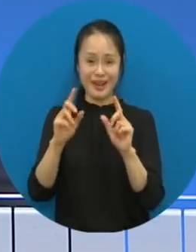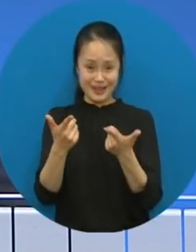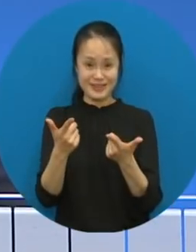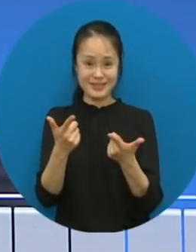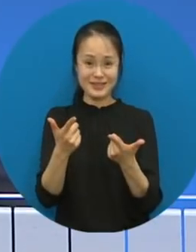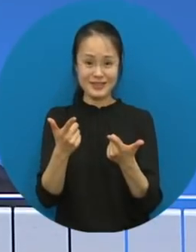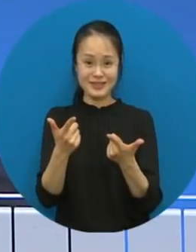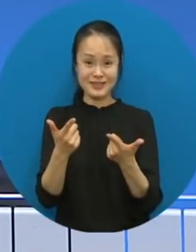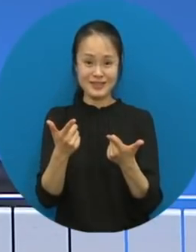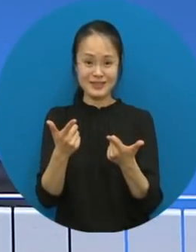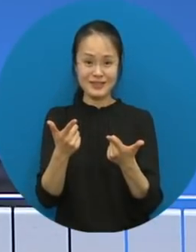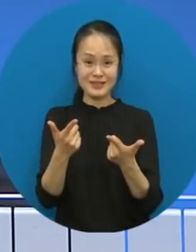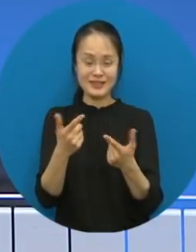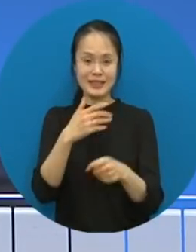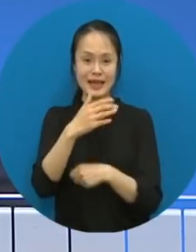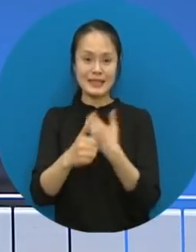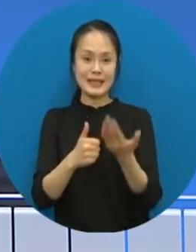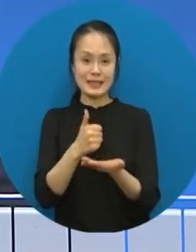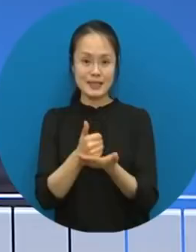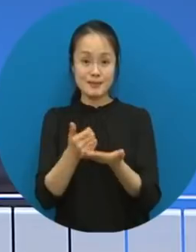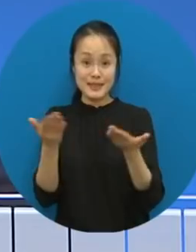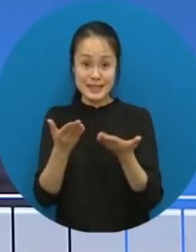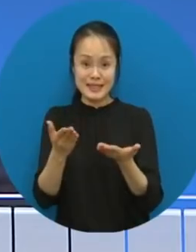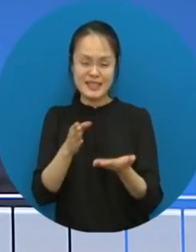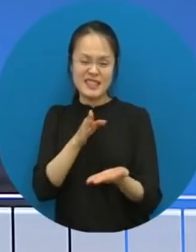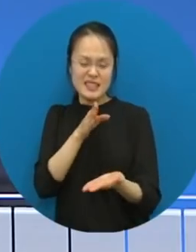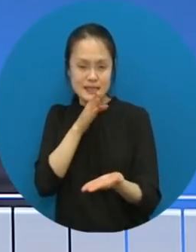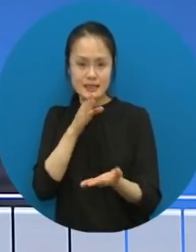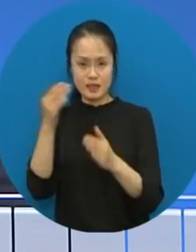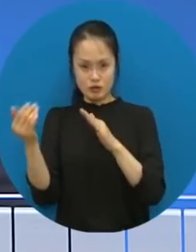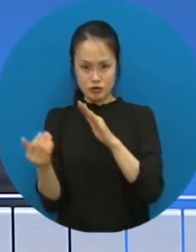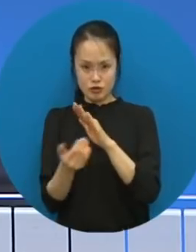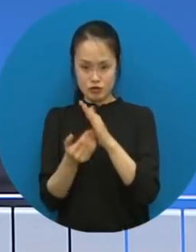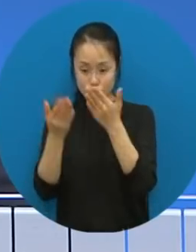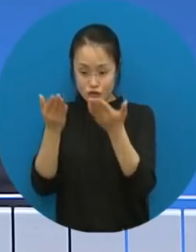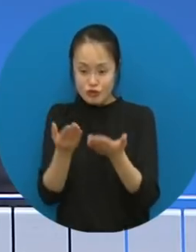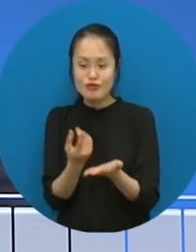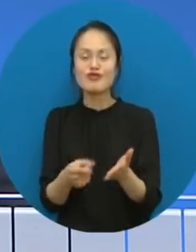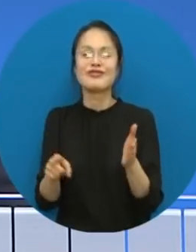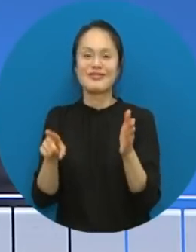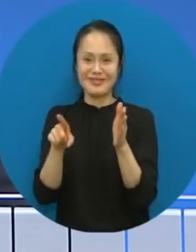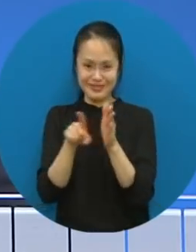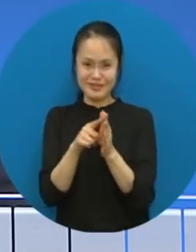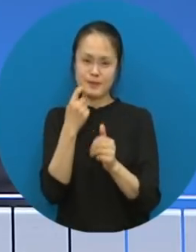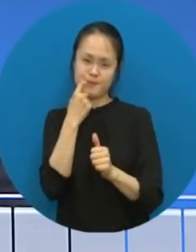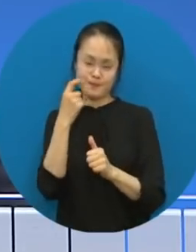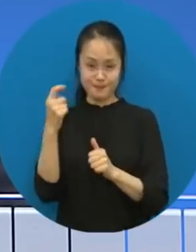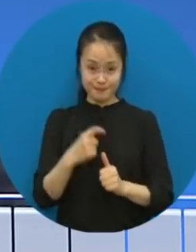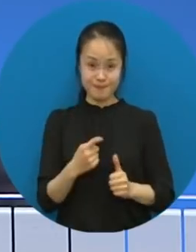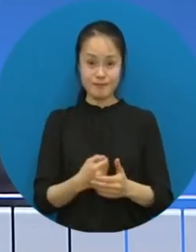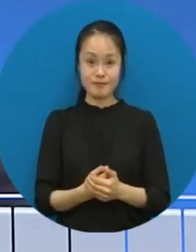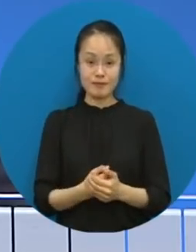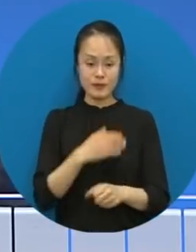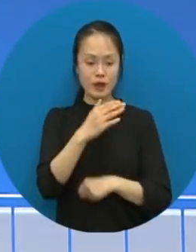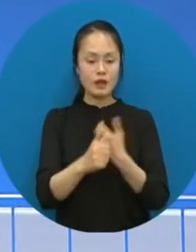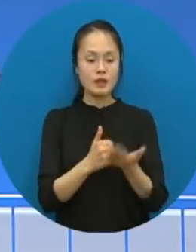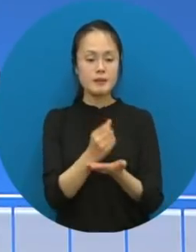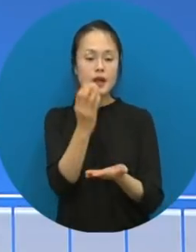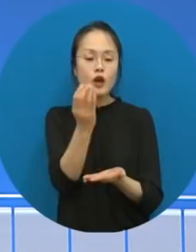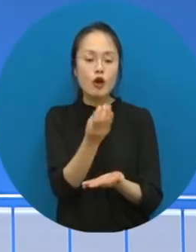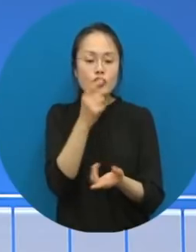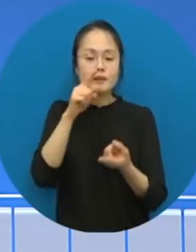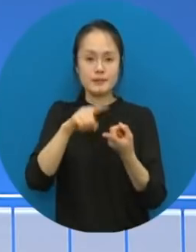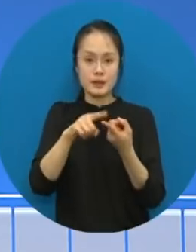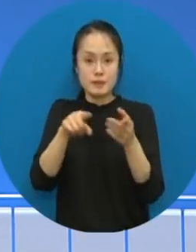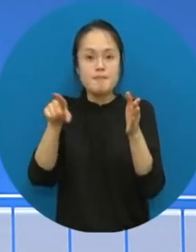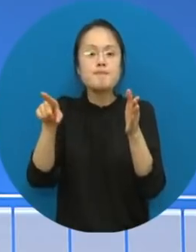실체. 실체가 되게 하려 하시는 겁니다. 그래서 하나님의 거룩함을 믿어 하나님이 원하신 대로